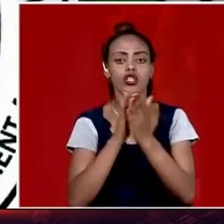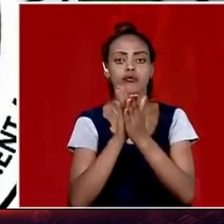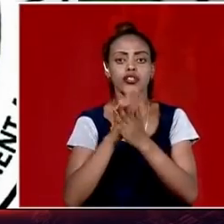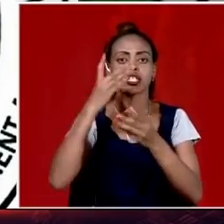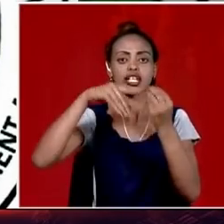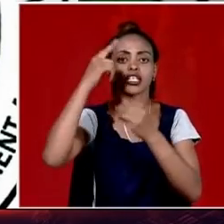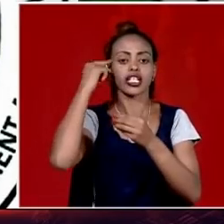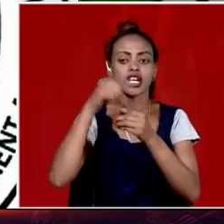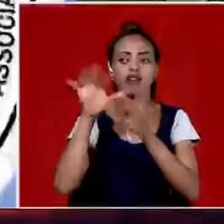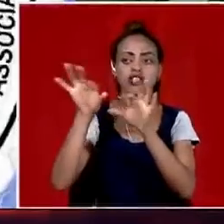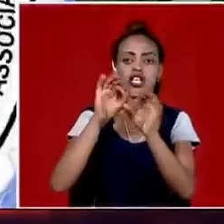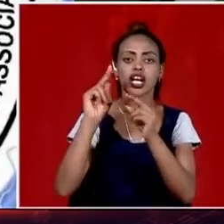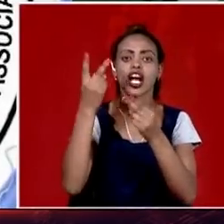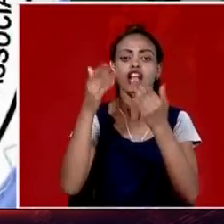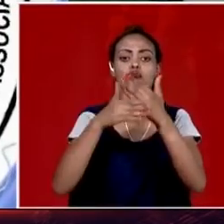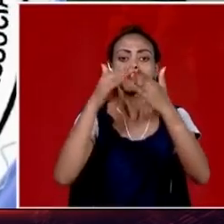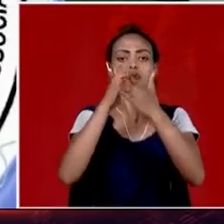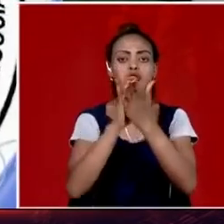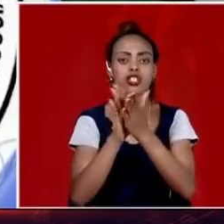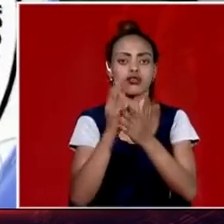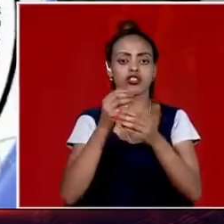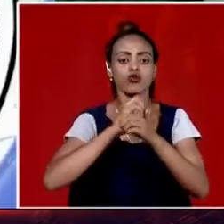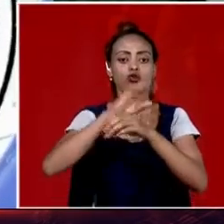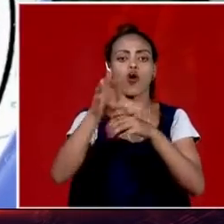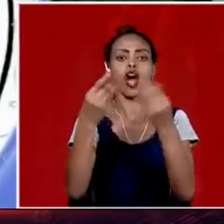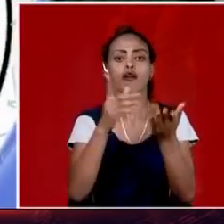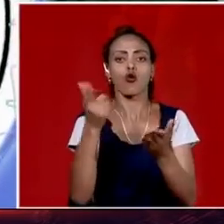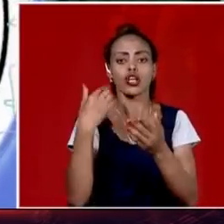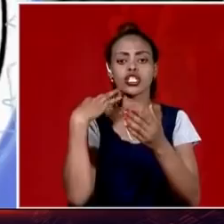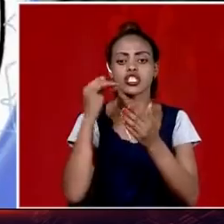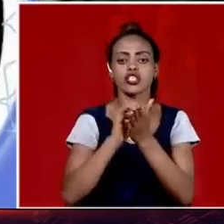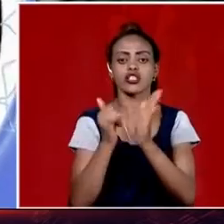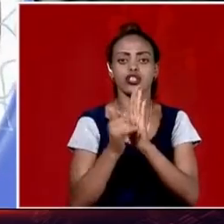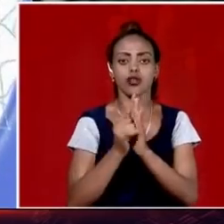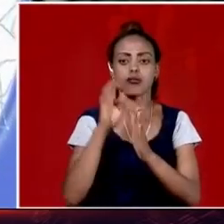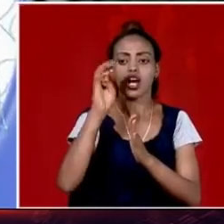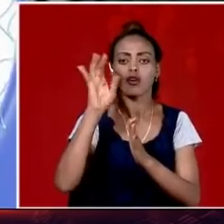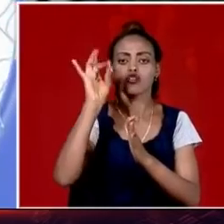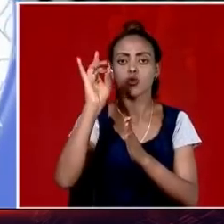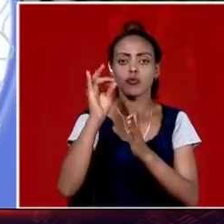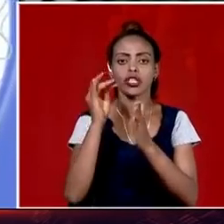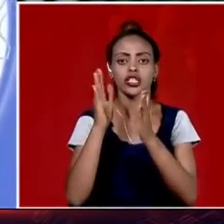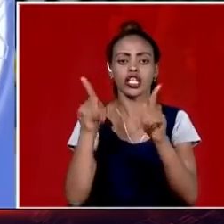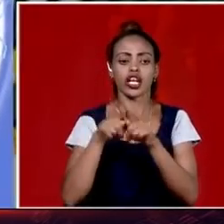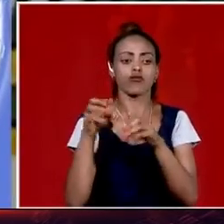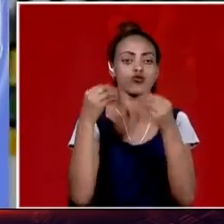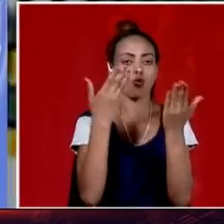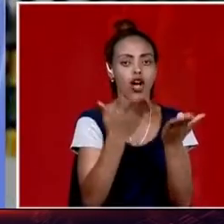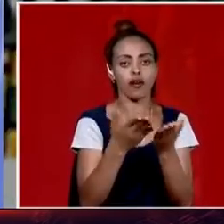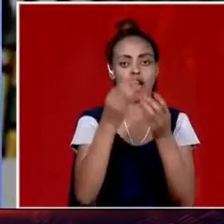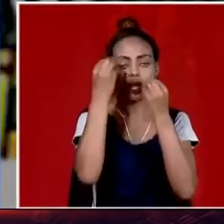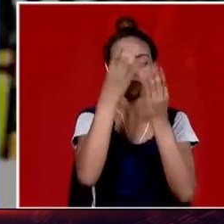ናብ ዝሓራያ ካልኣይ ብርኪ ኣብያተ ትምህርቲ ዝዕደለ ኮይነን ነውስ ወከፍ ቤት ትምህርቲ ድማ 48 ኮምፒተራት ከም ዝውሃባ ሓቢሮም